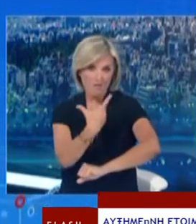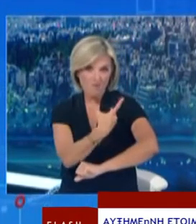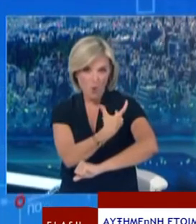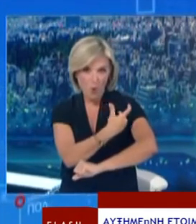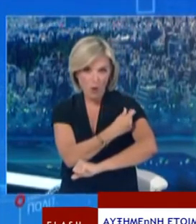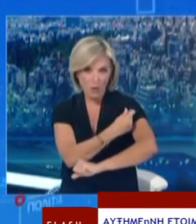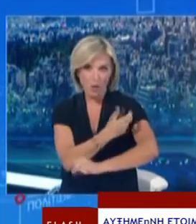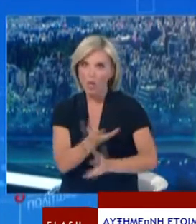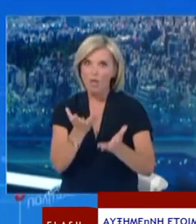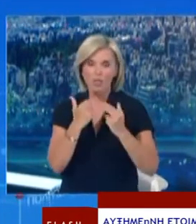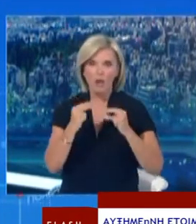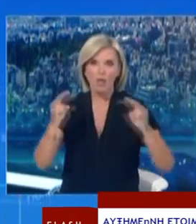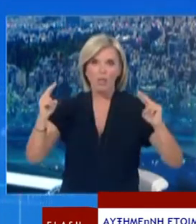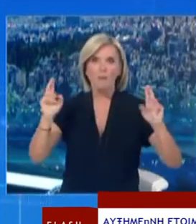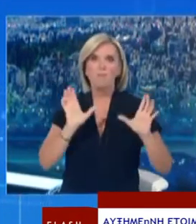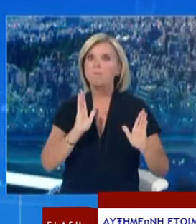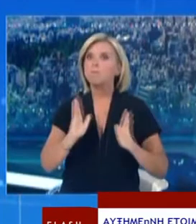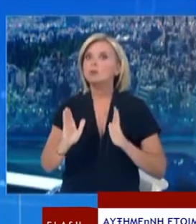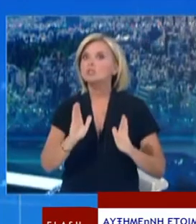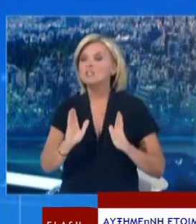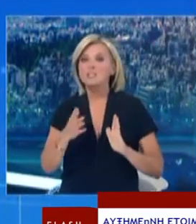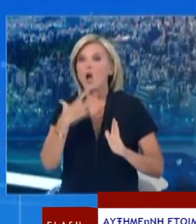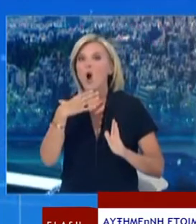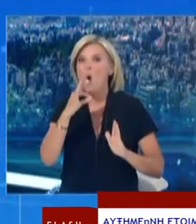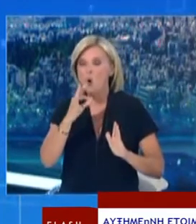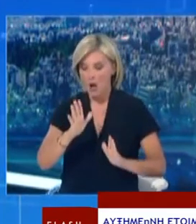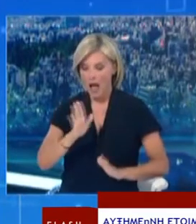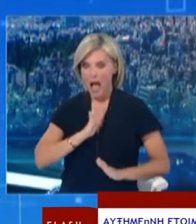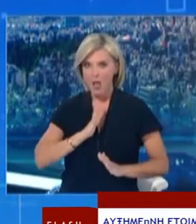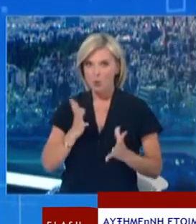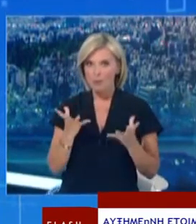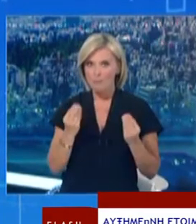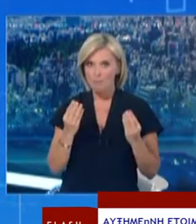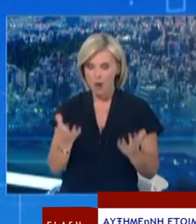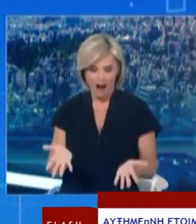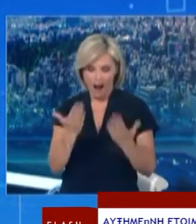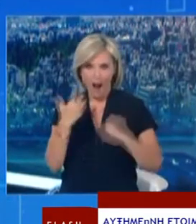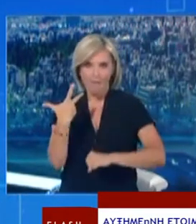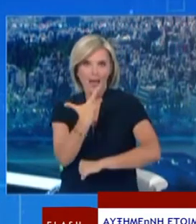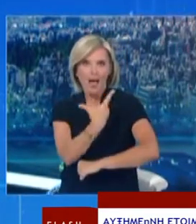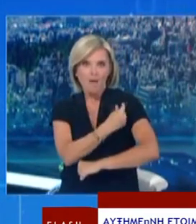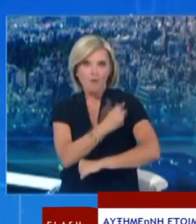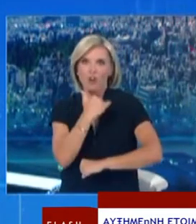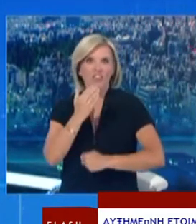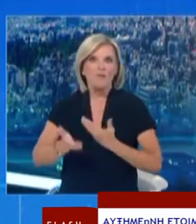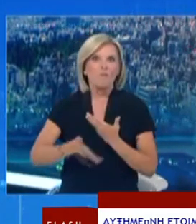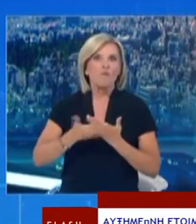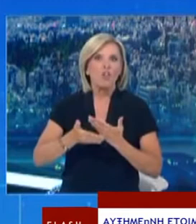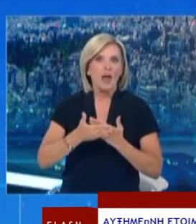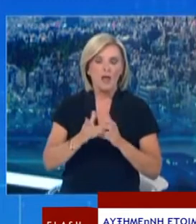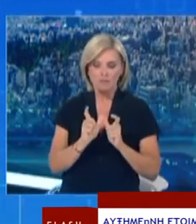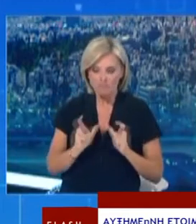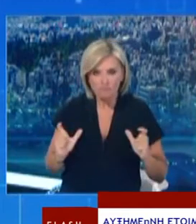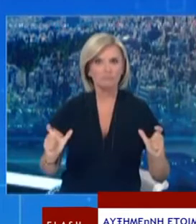ανεμβολίαστος είναι ένα εργαστήριο παραγωγής νέων μεταλλάξεων. Οι διεθνείς